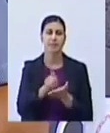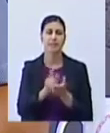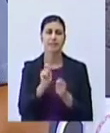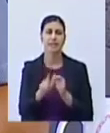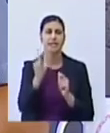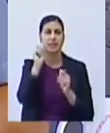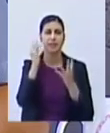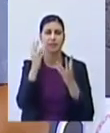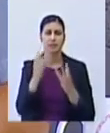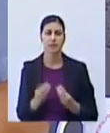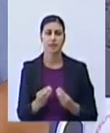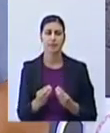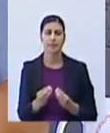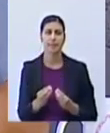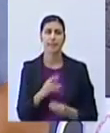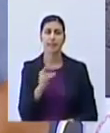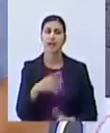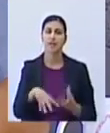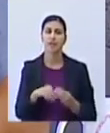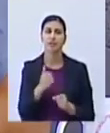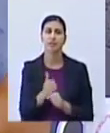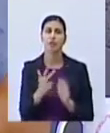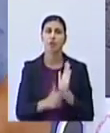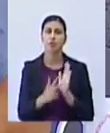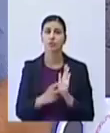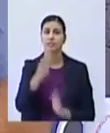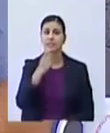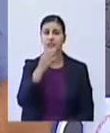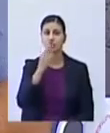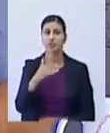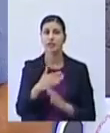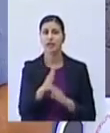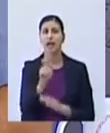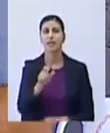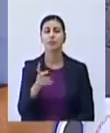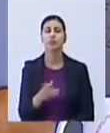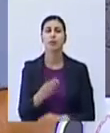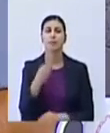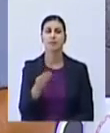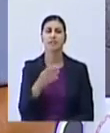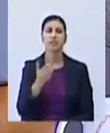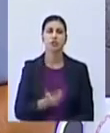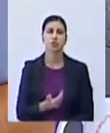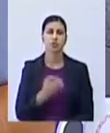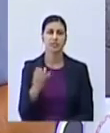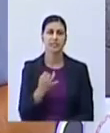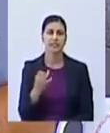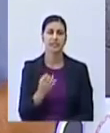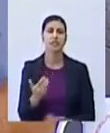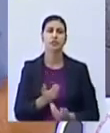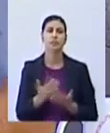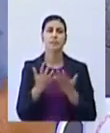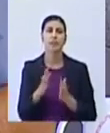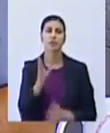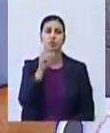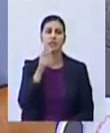პენსიის მესამეტე პენსია შემოვა და ყველაზე მთავარი 80 წლის შემდეგ ადამიანს უნდა მიიქცეს სიცოცხლის ინტერესი. ხო, ადამიანი უფრო დიდხანს სიცოცხლეს